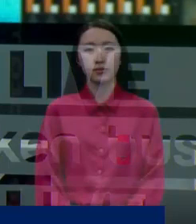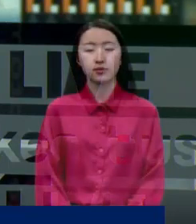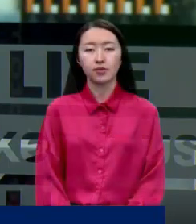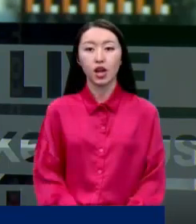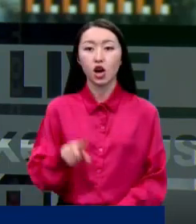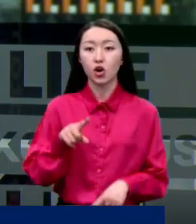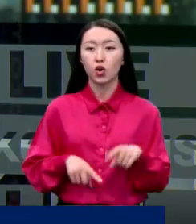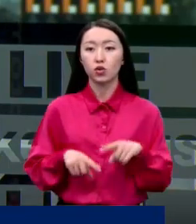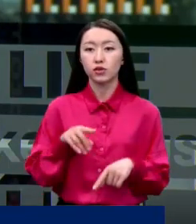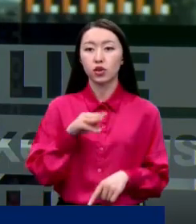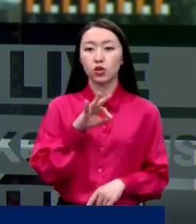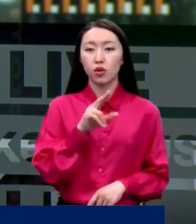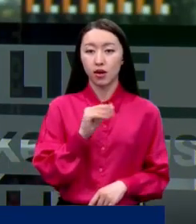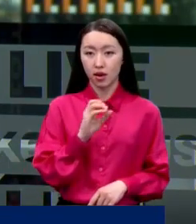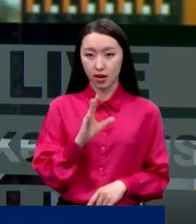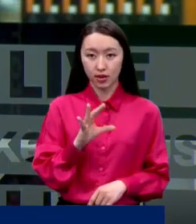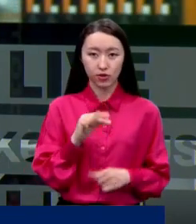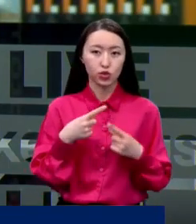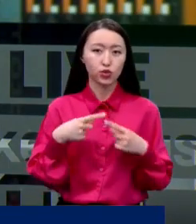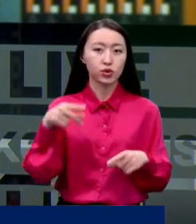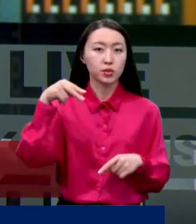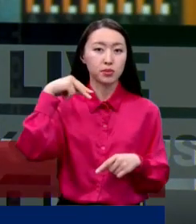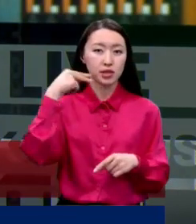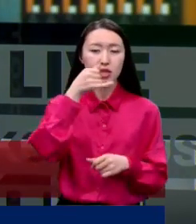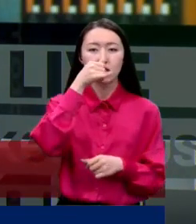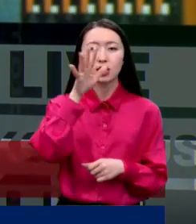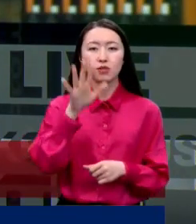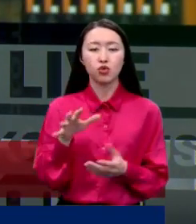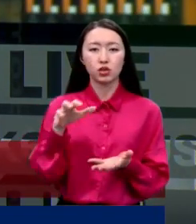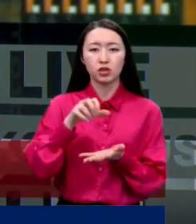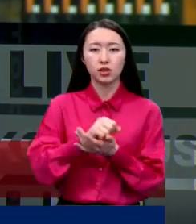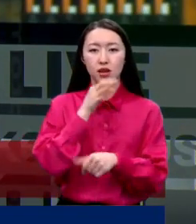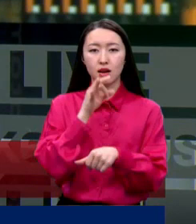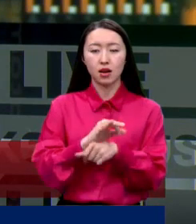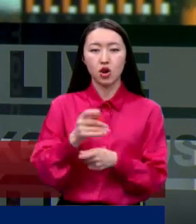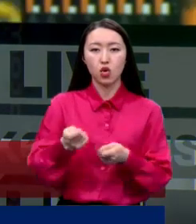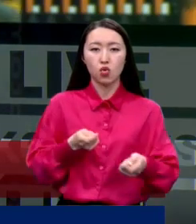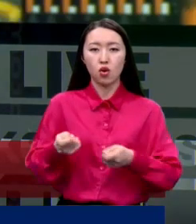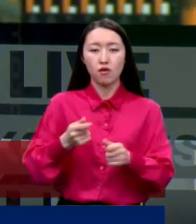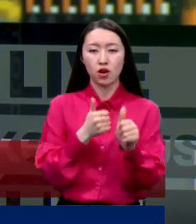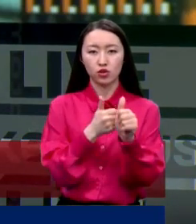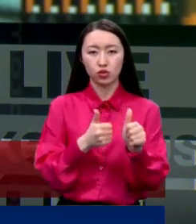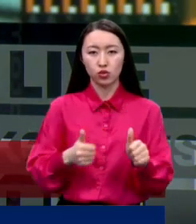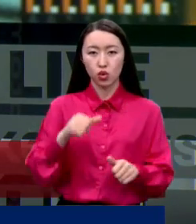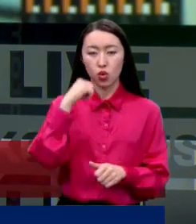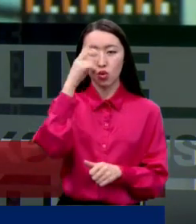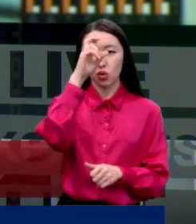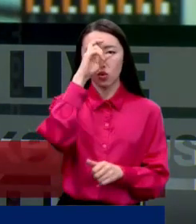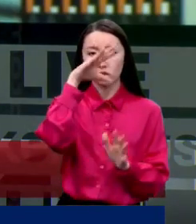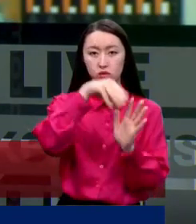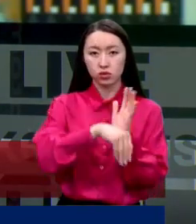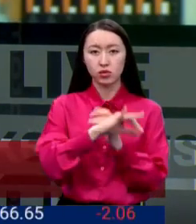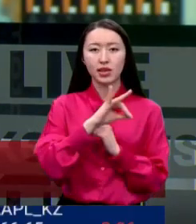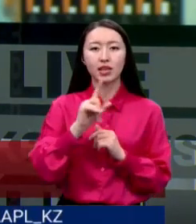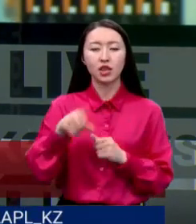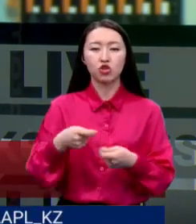Родственники Касым-Жомарта Токаева и последующих президентов не смогут занимать руководящие должности в госорганах и нацкомпаниях, а также быть